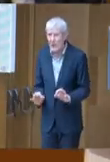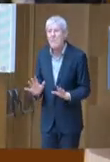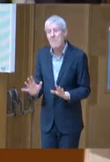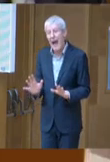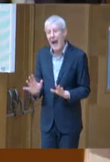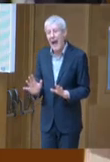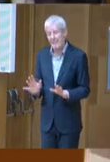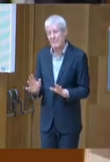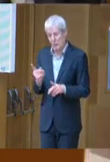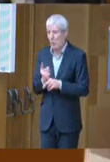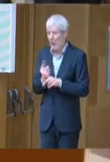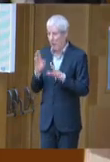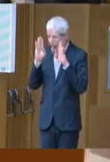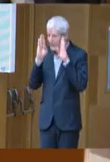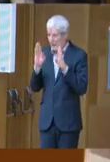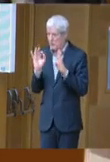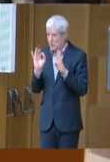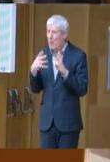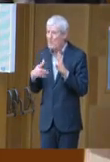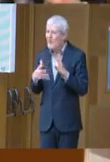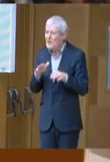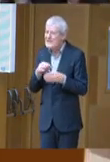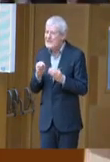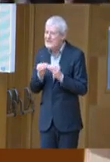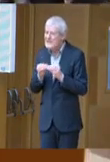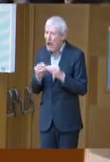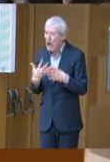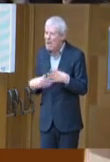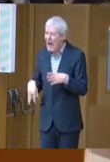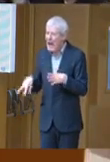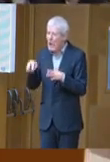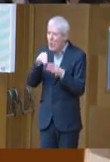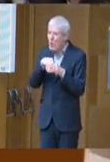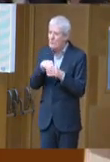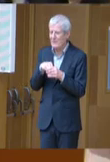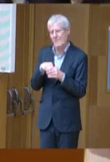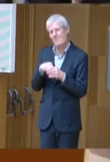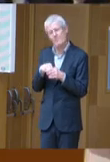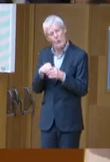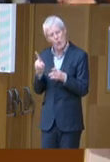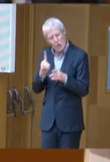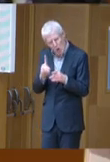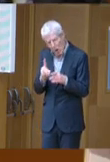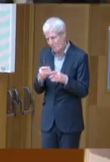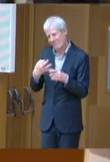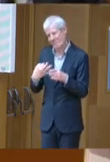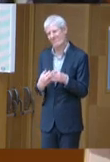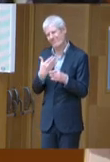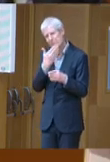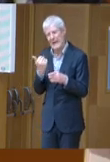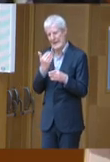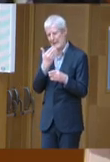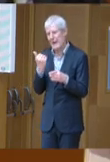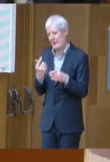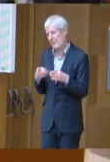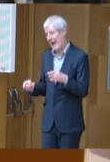del fatto che il nostro attuale sistema inclusivo non garantisce ancora